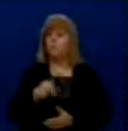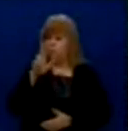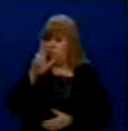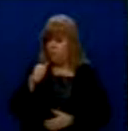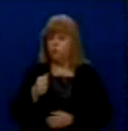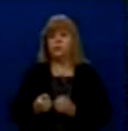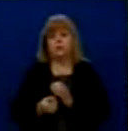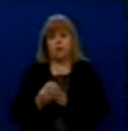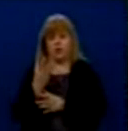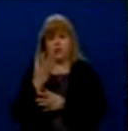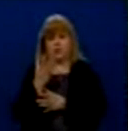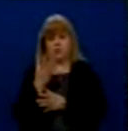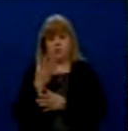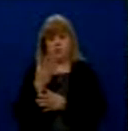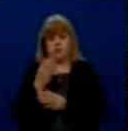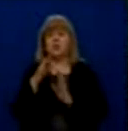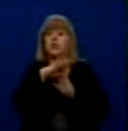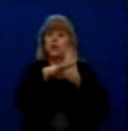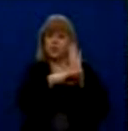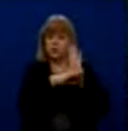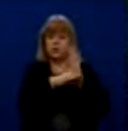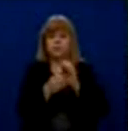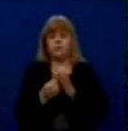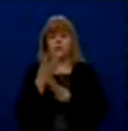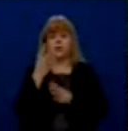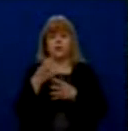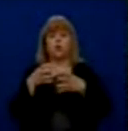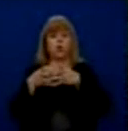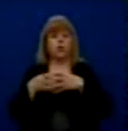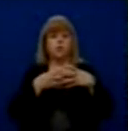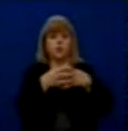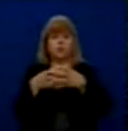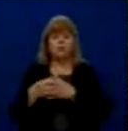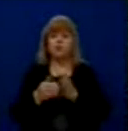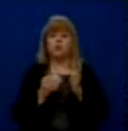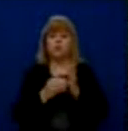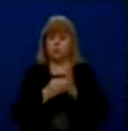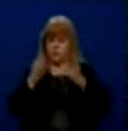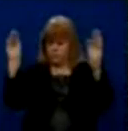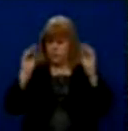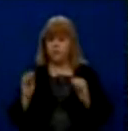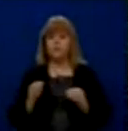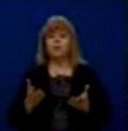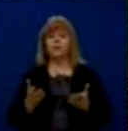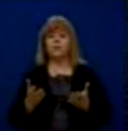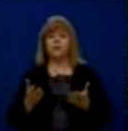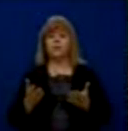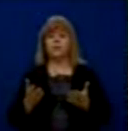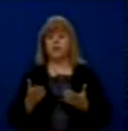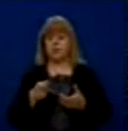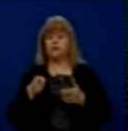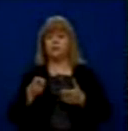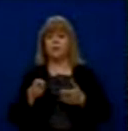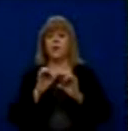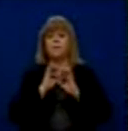ta krijojë legjislacionin i cili prodhon mekanizma të cilat duhet të regulojnë këtë fushë, me qenë se kjo fushë